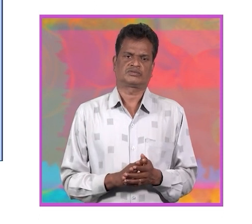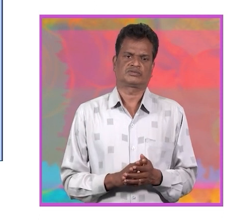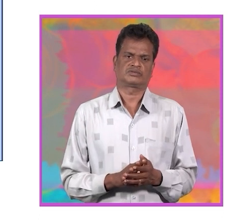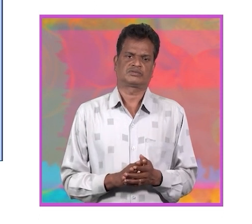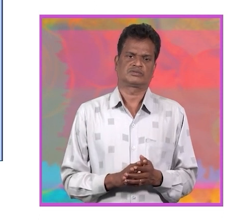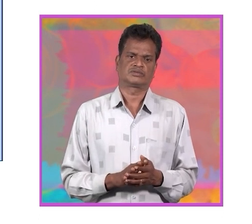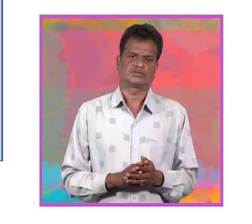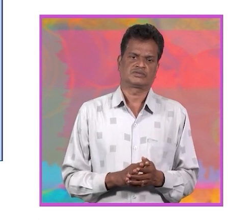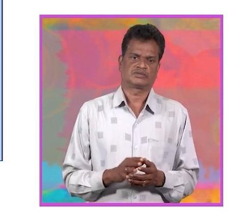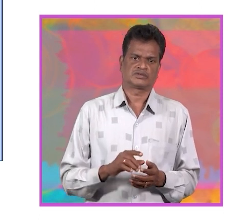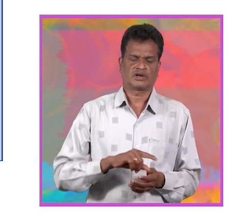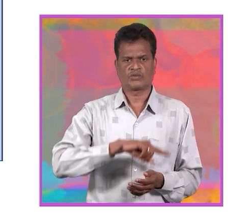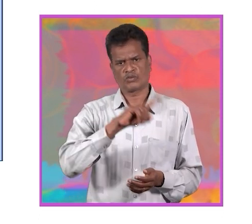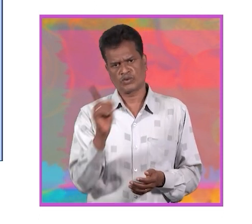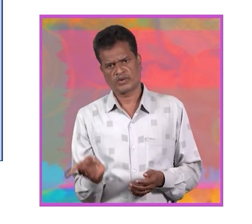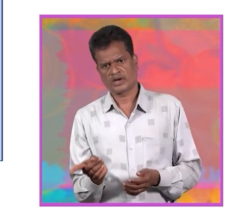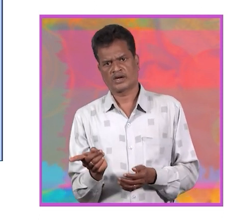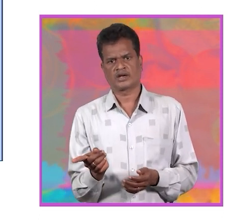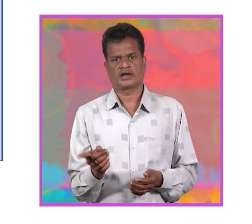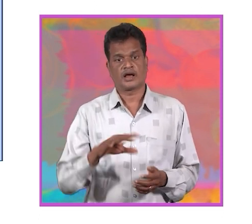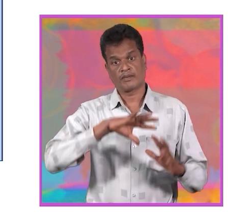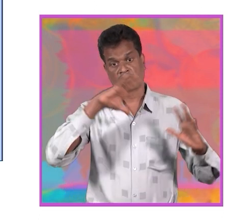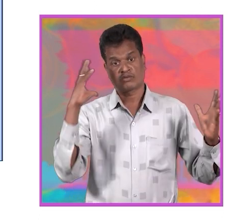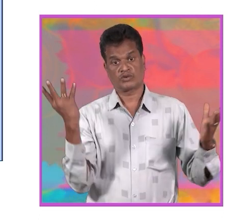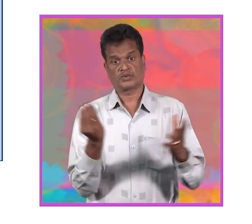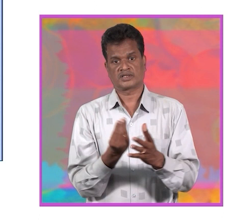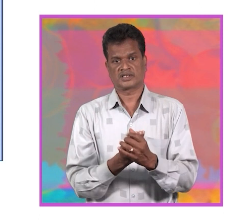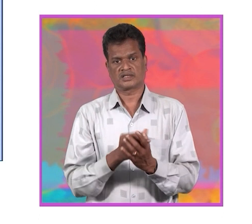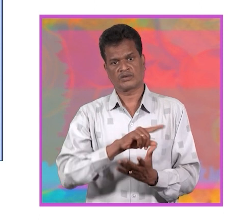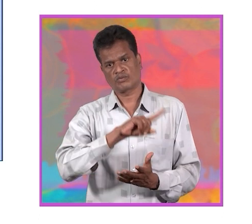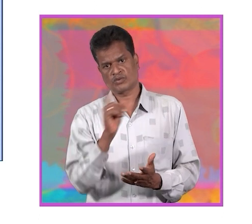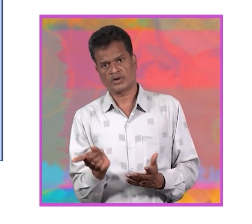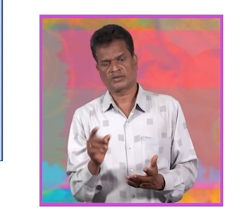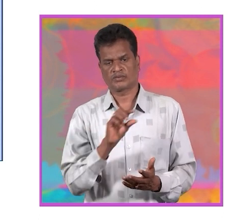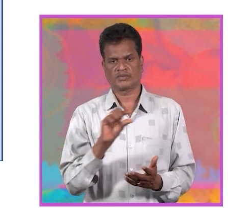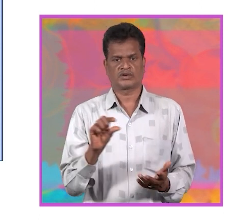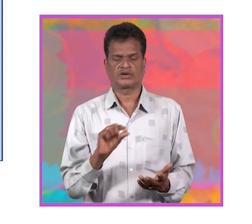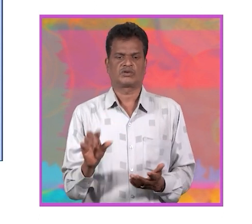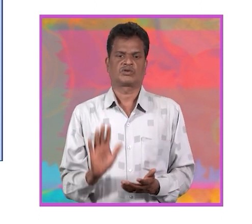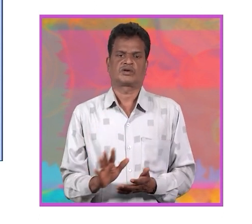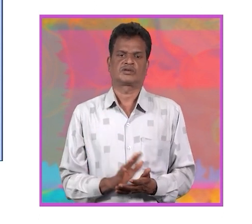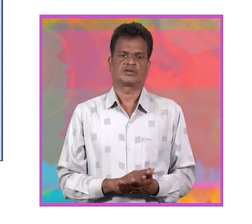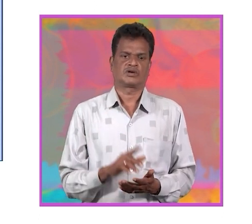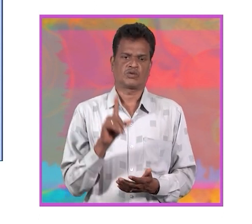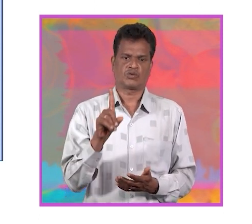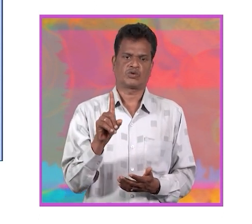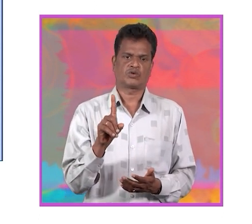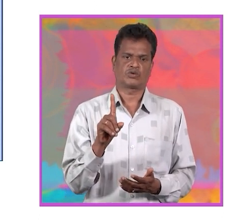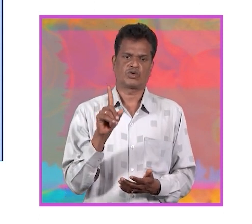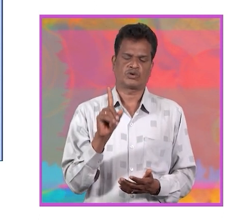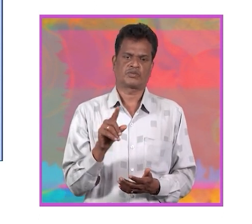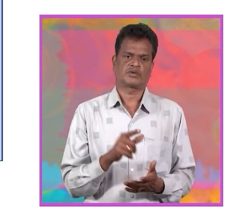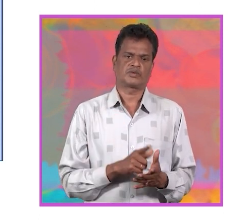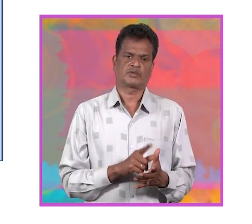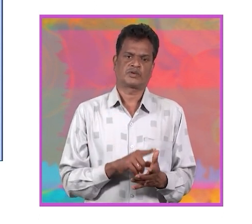ஒரு முழுமையான பொருள்னா பல உறுப்புகள் சேர்ந்து ஒரு முழுமையான பொருளை உண்டாக்கும். அதில் ஒரு உறுப்பை மட்டும்